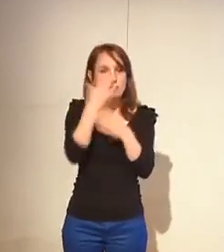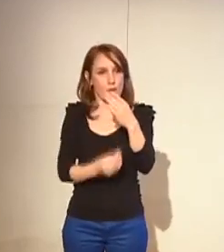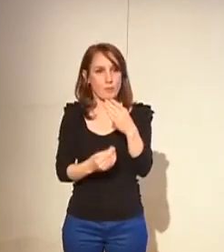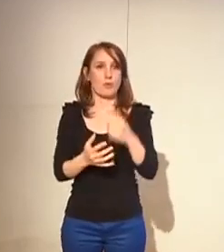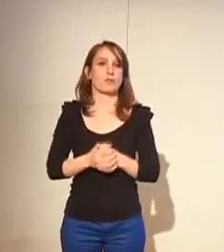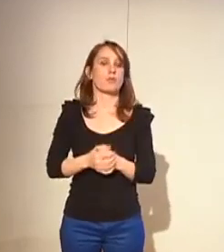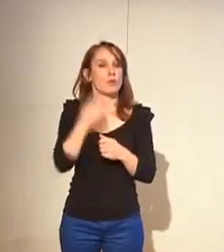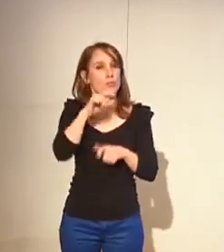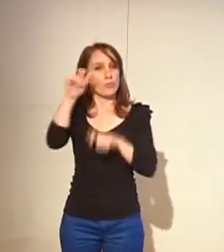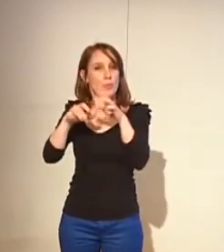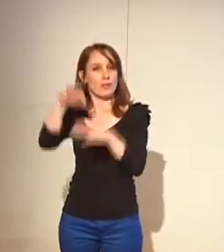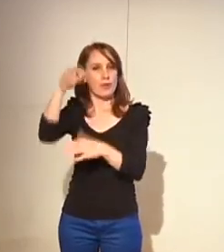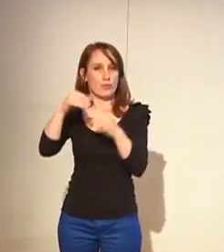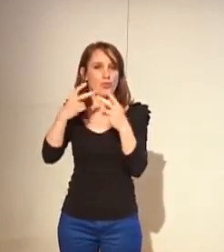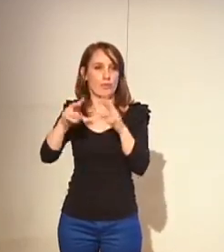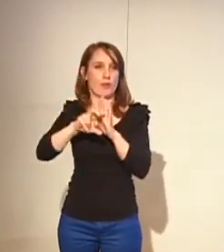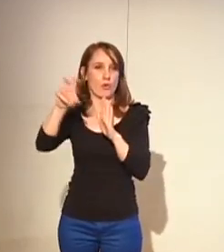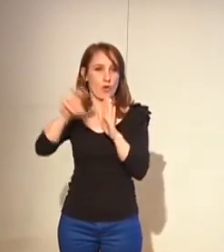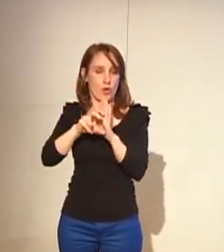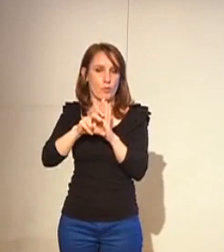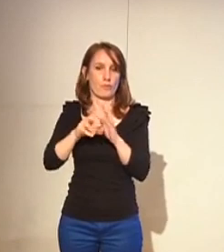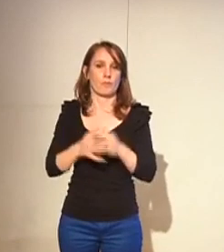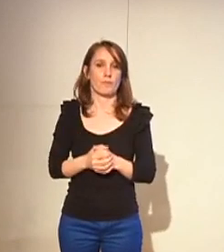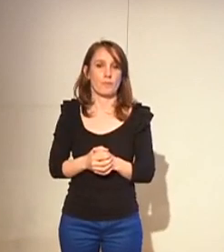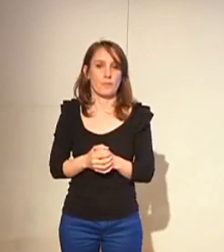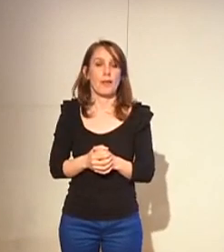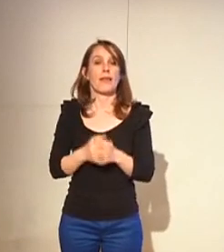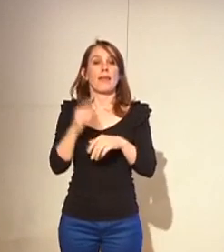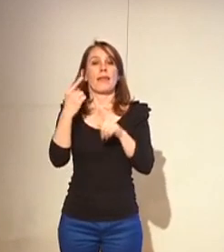de Grenoble et à la majoration de la la durée des crédit